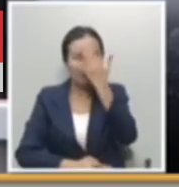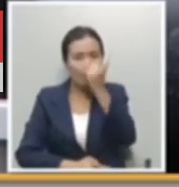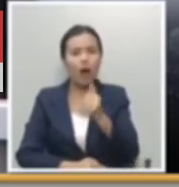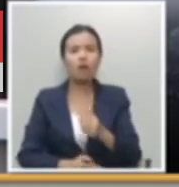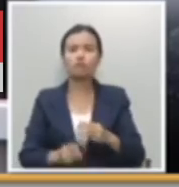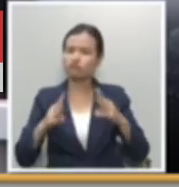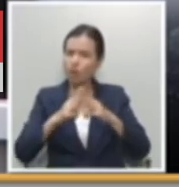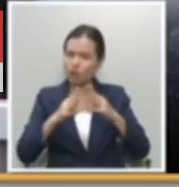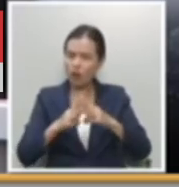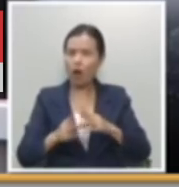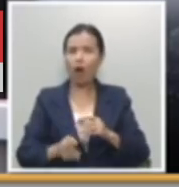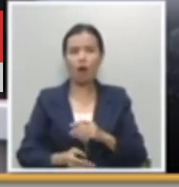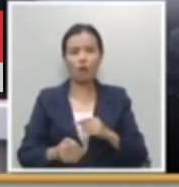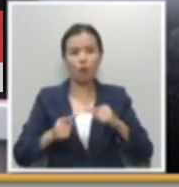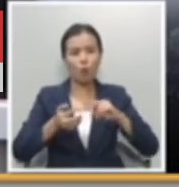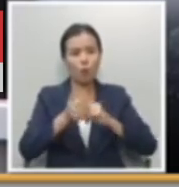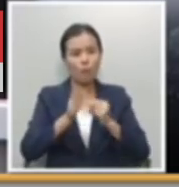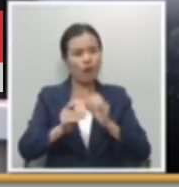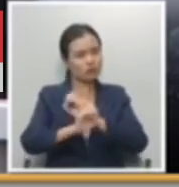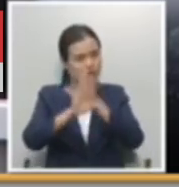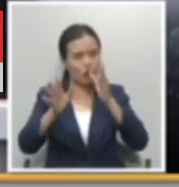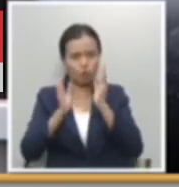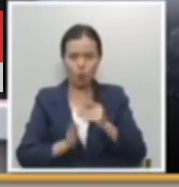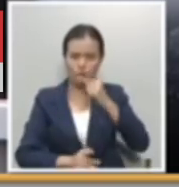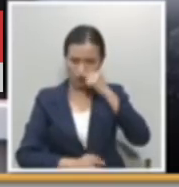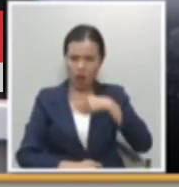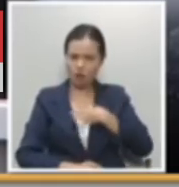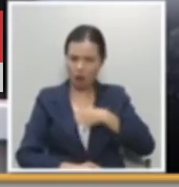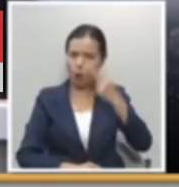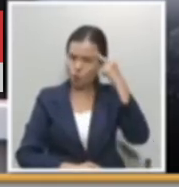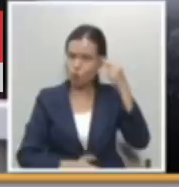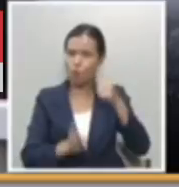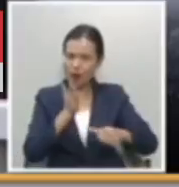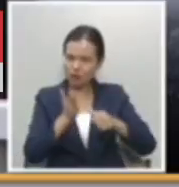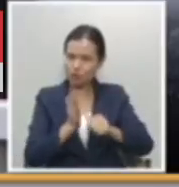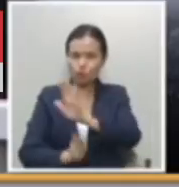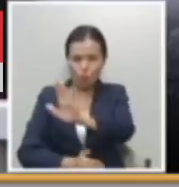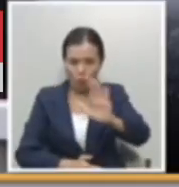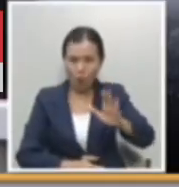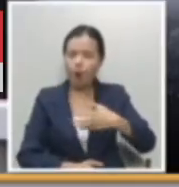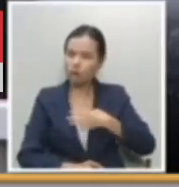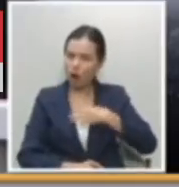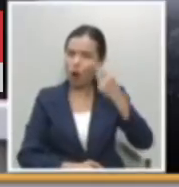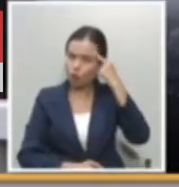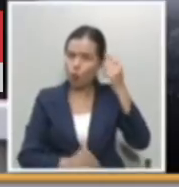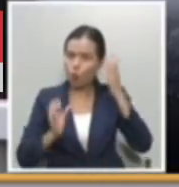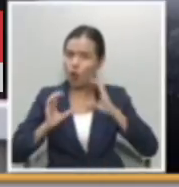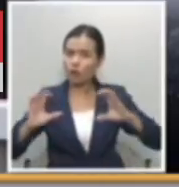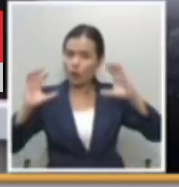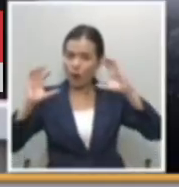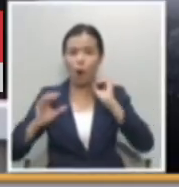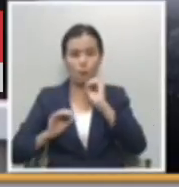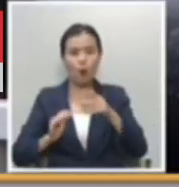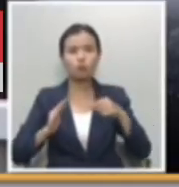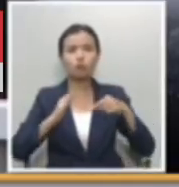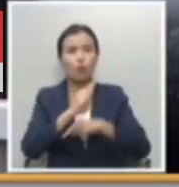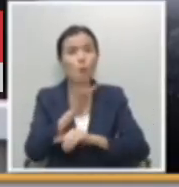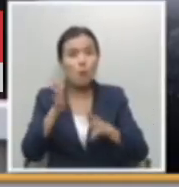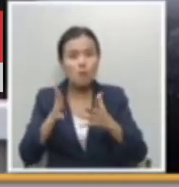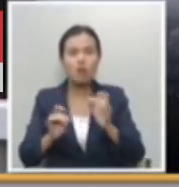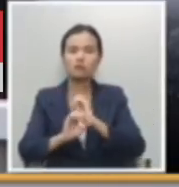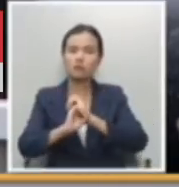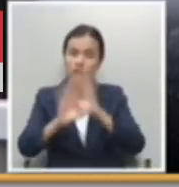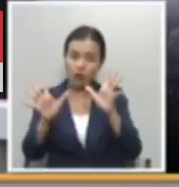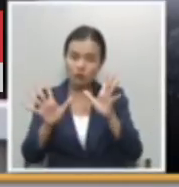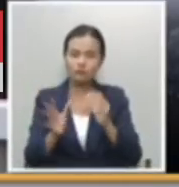เปิดสิครับเราป่องใสไม่มีอะไรเนี่ยคนไทยก็อยากจะรู้ว่าภาษีของเขาอะนี่แหละรัฐบาลที่ท่านบอกว่าโปร่งใสผมบ